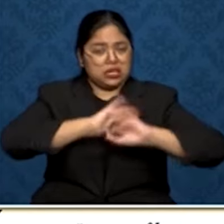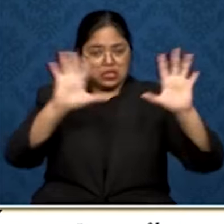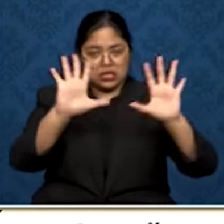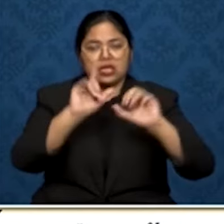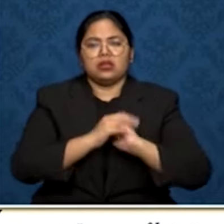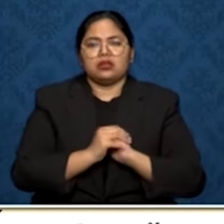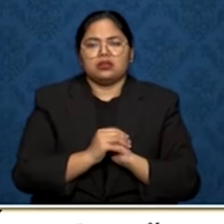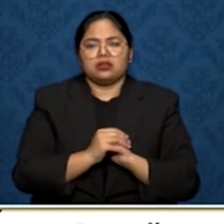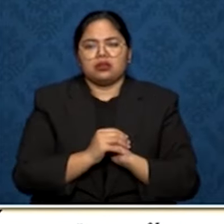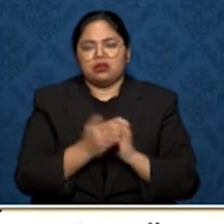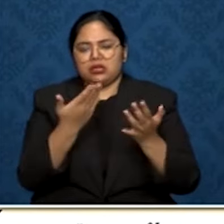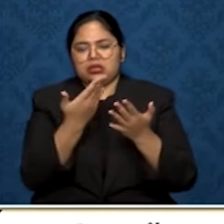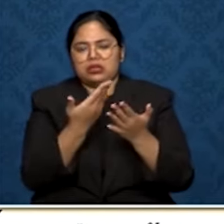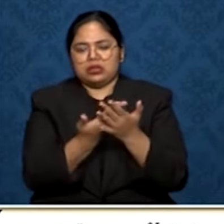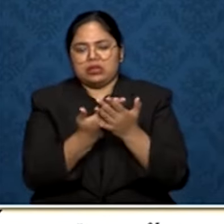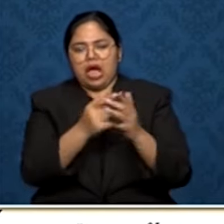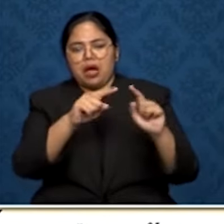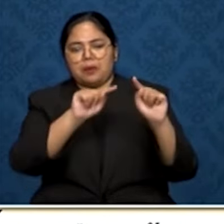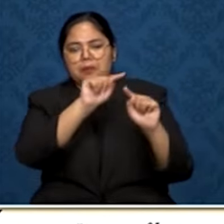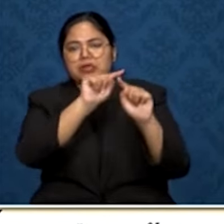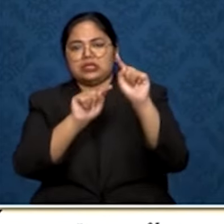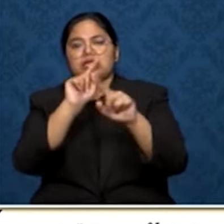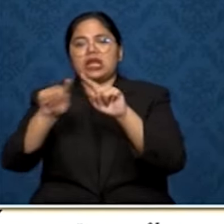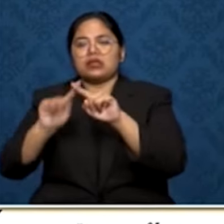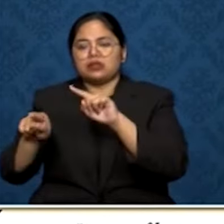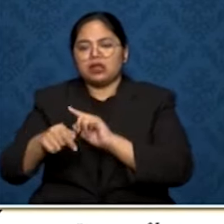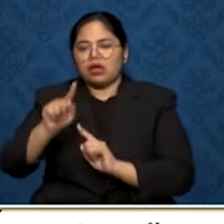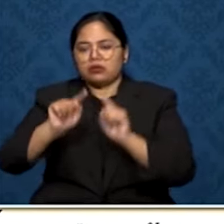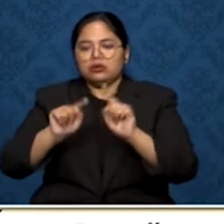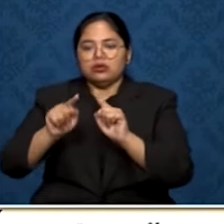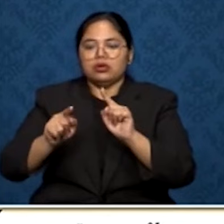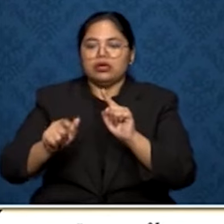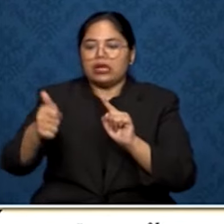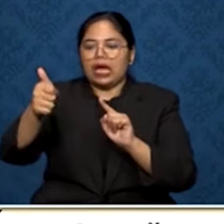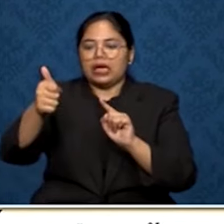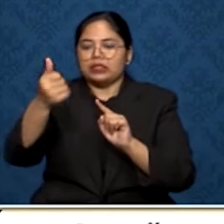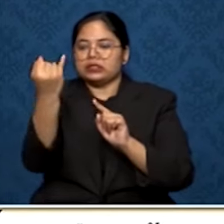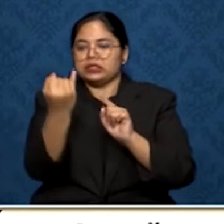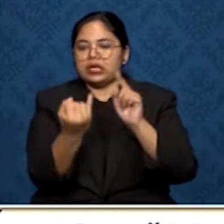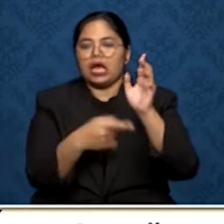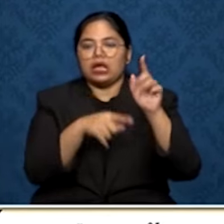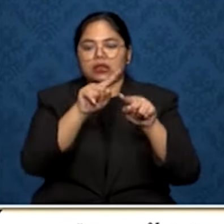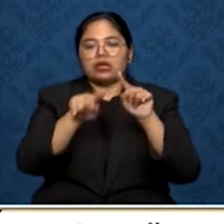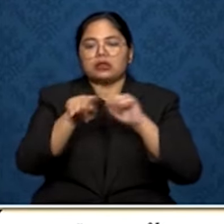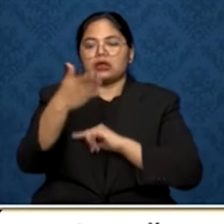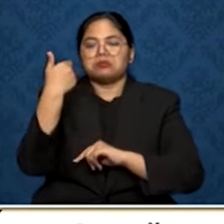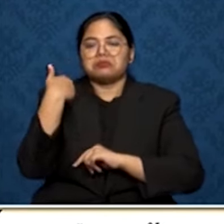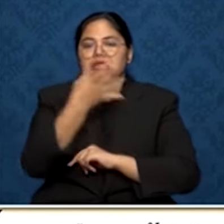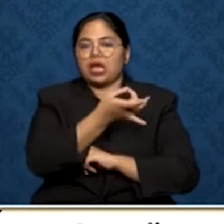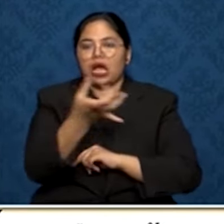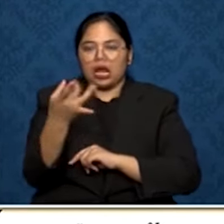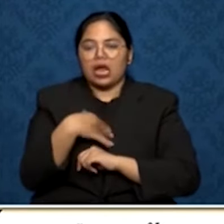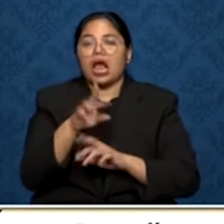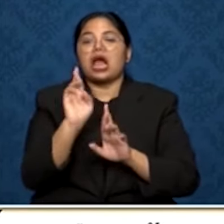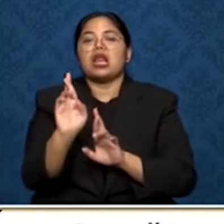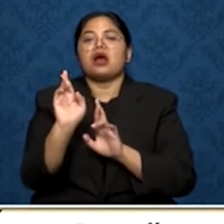ีส่วนได้ส่วนเสียของคนต่ๆ ที่อยู่ในกรรมการเนี่ ช่วยระวังด้วยนะครั